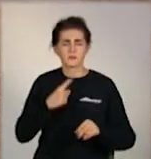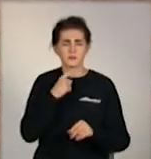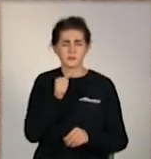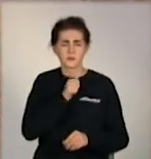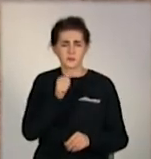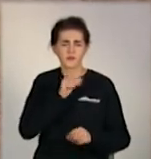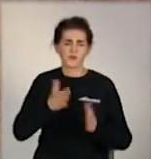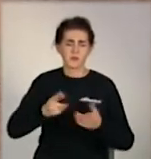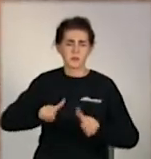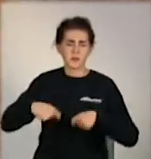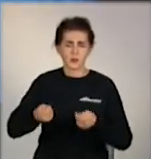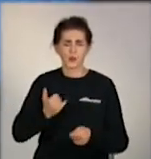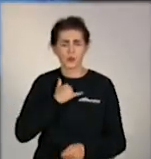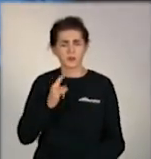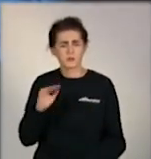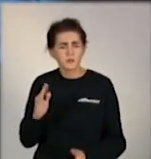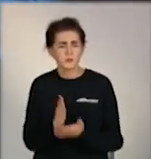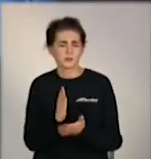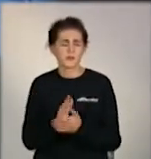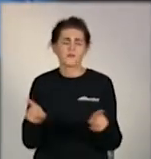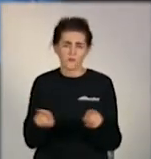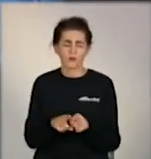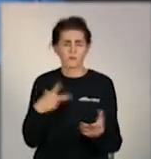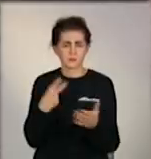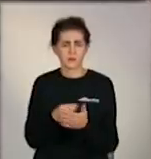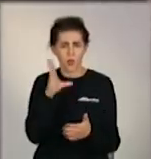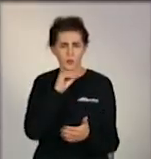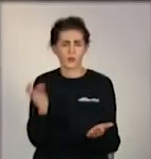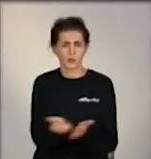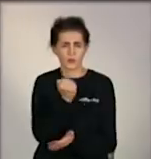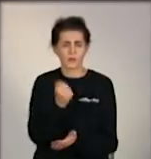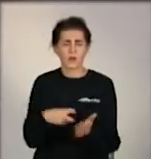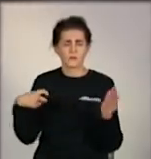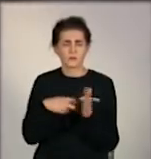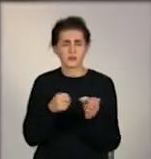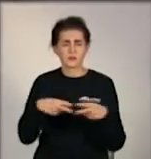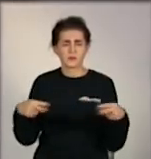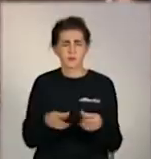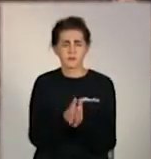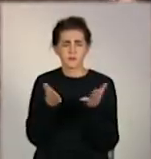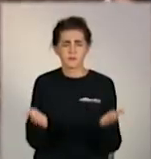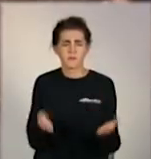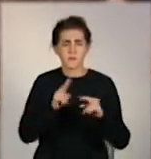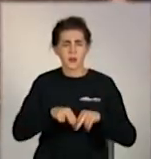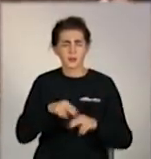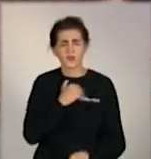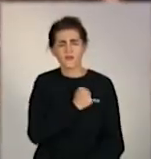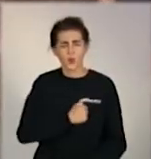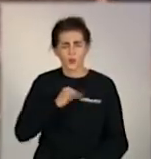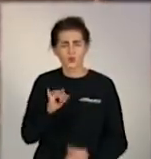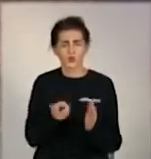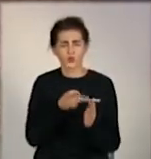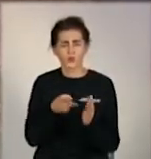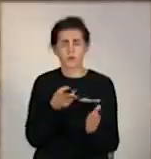братів передалося, у мене дитина. Та кота все ж вакцинували. Відмітку про щеплення роблять у паспорті тварини та в журналі